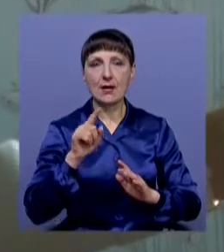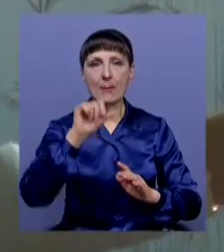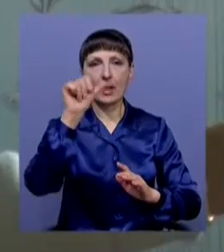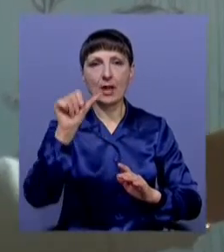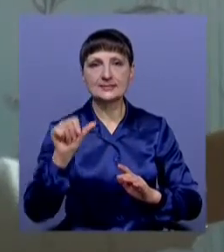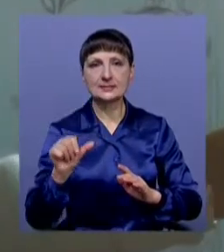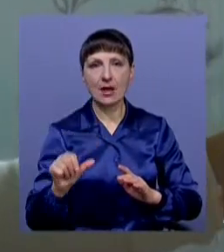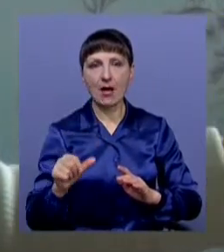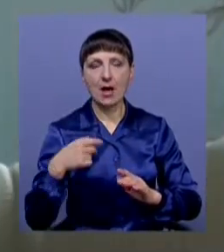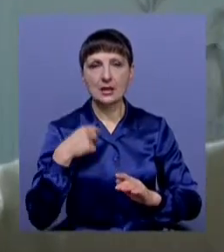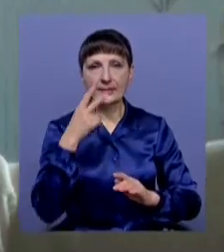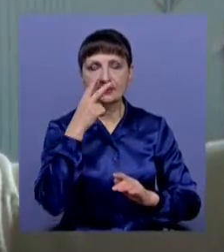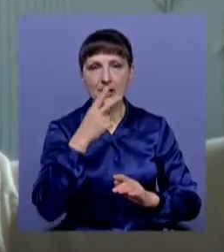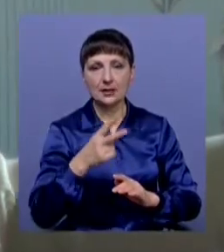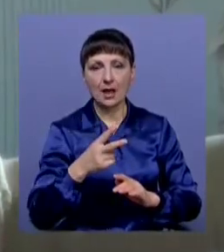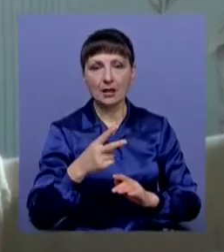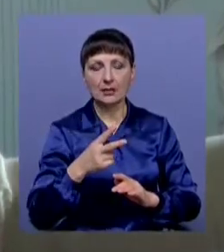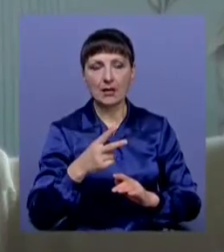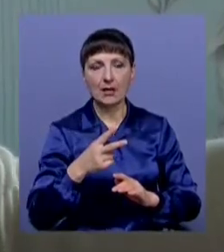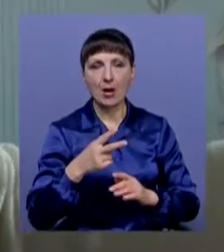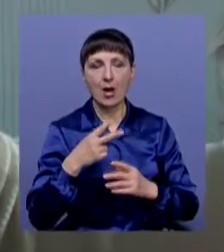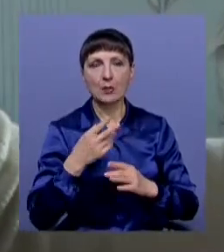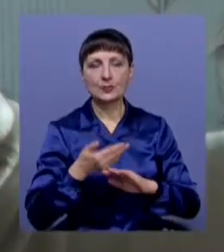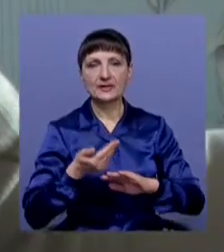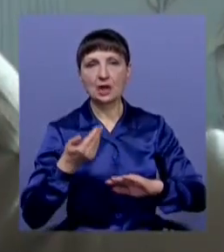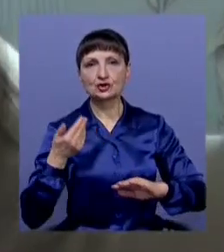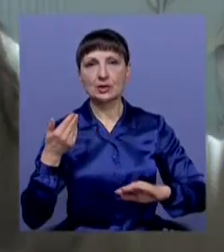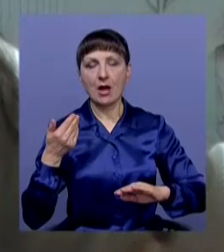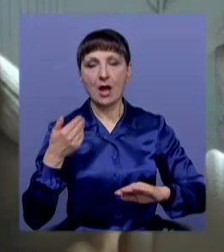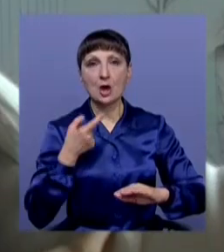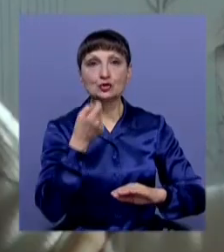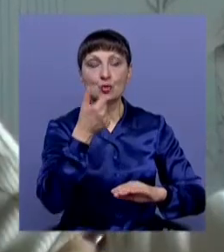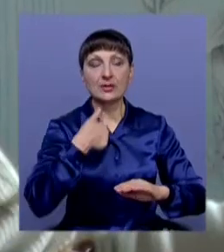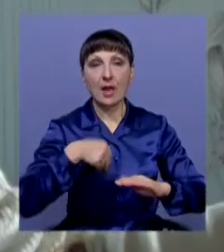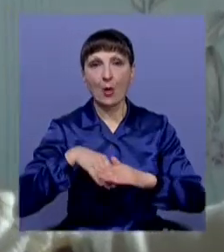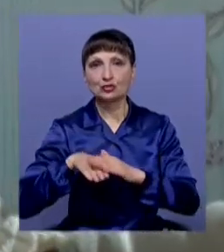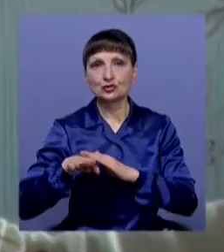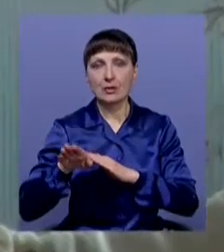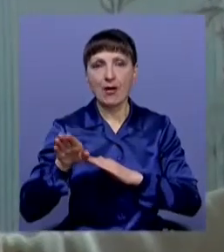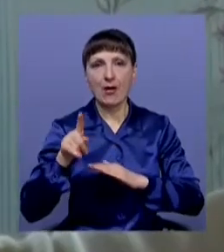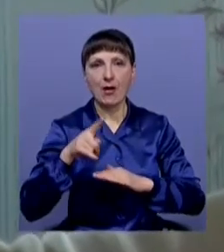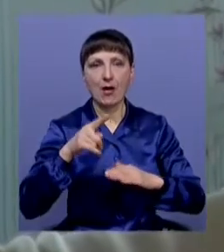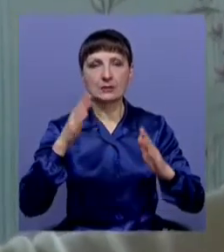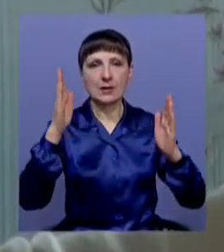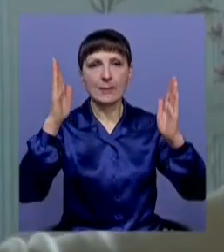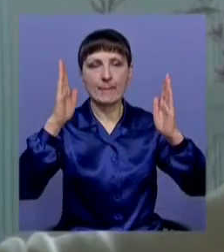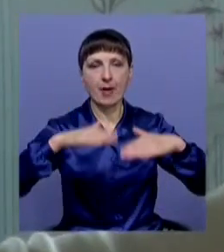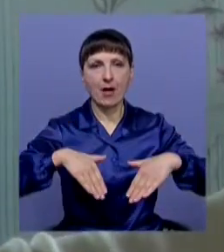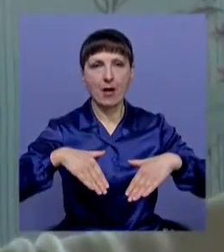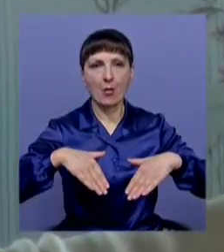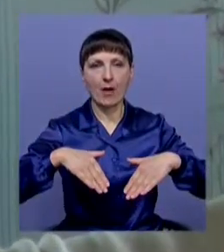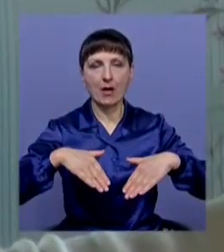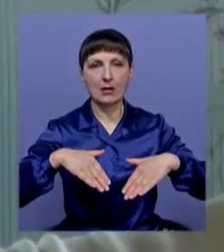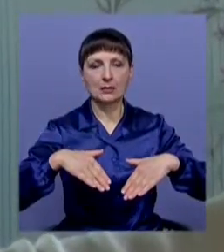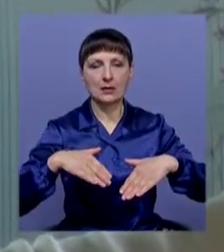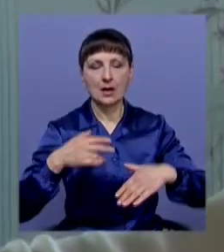идти. Я подошла сюда, так еще заглянула, потом отошла в сторону, и я только успела отойти, и он как весь три штуки, как грохнется.